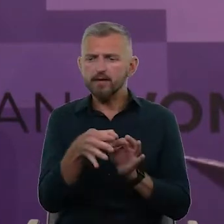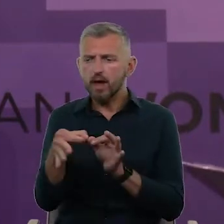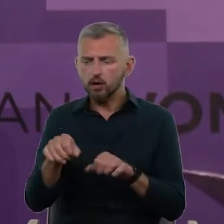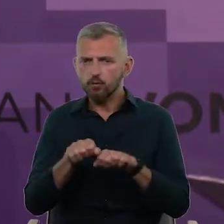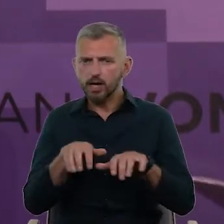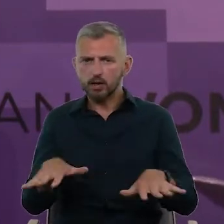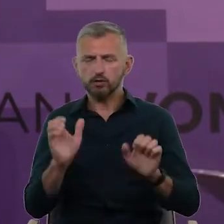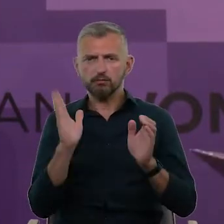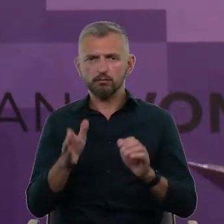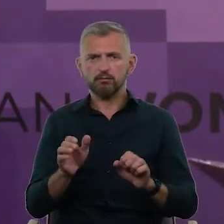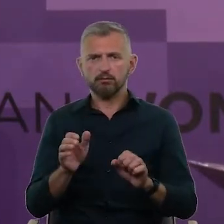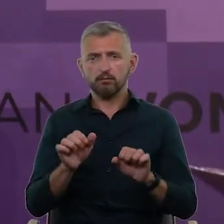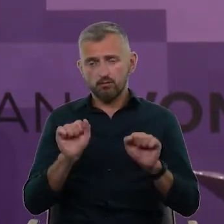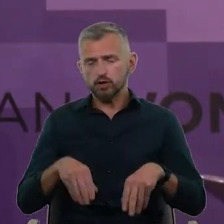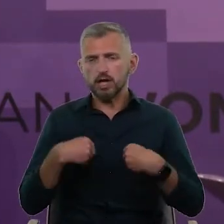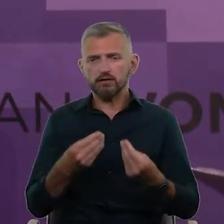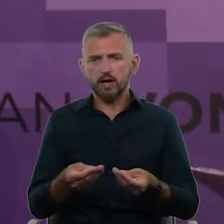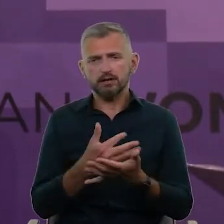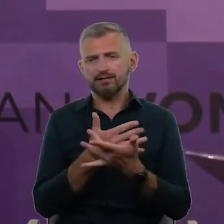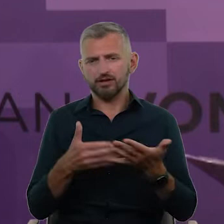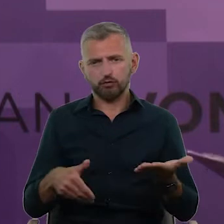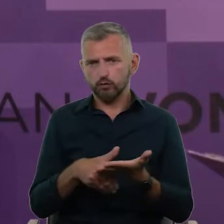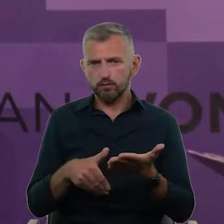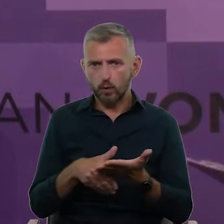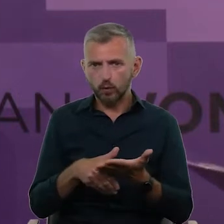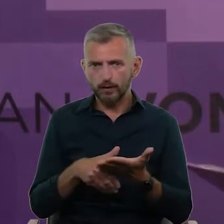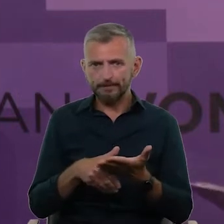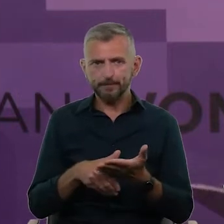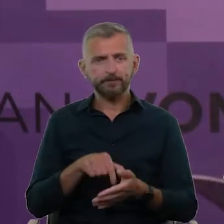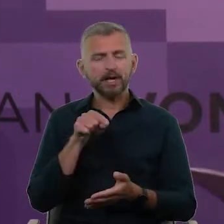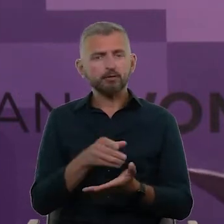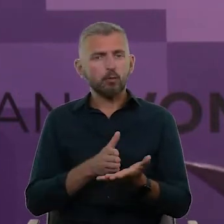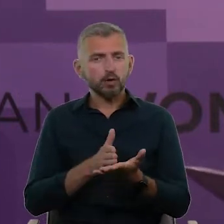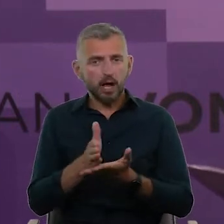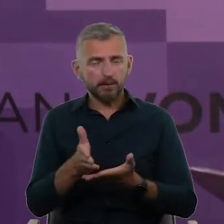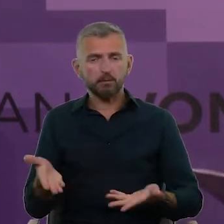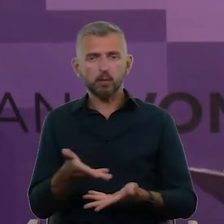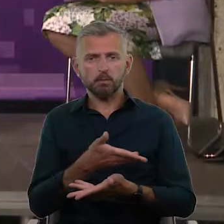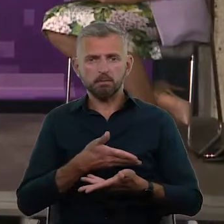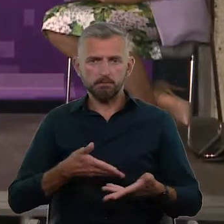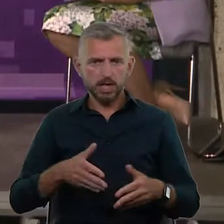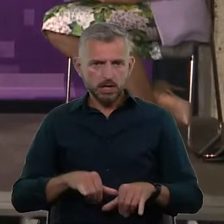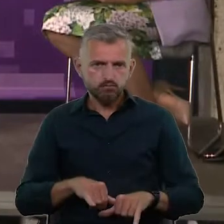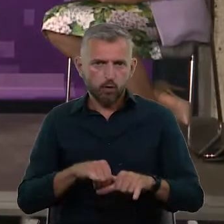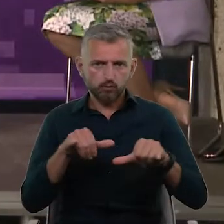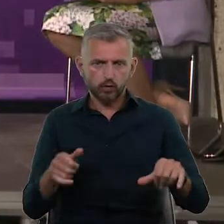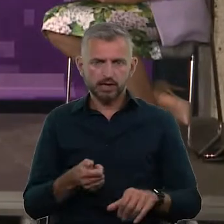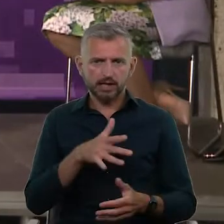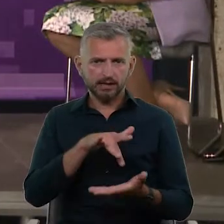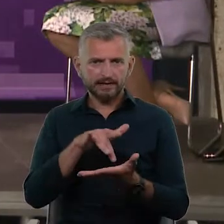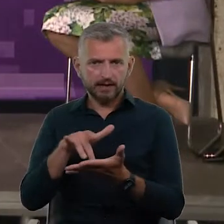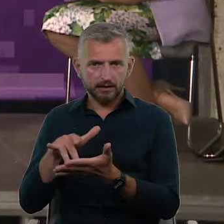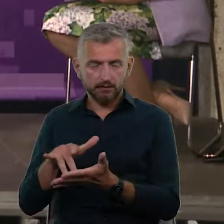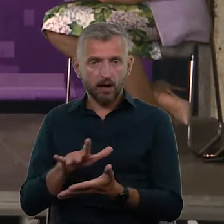надавати різного роду допомоги. І якраз в цьому напрямку ми помножили кількість центрів зараз